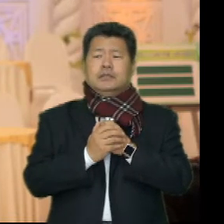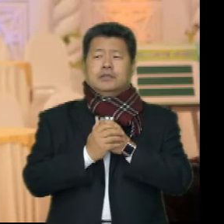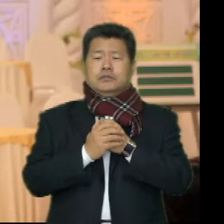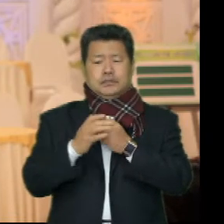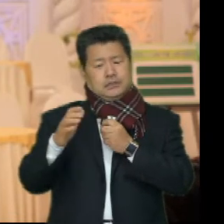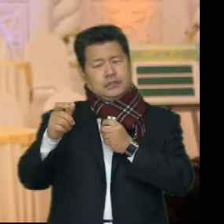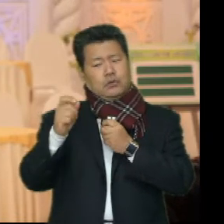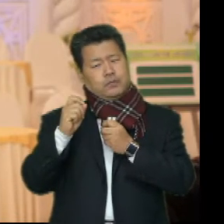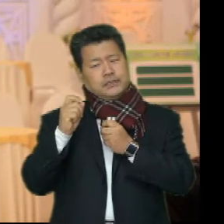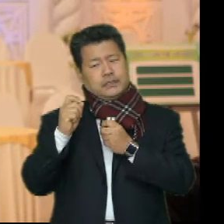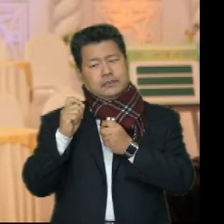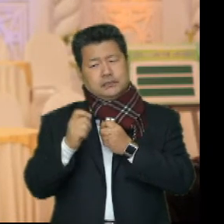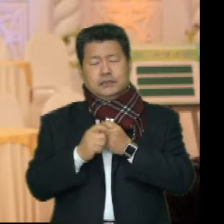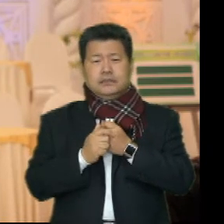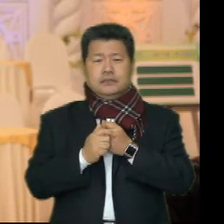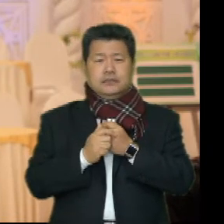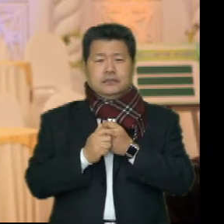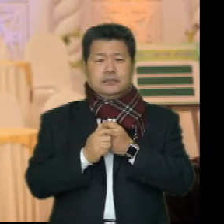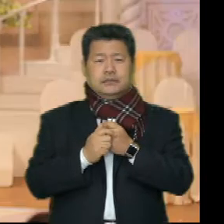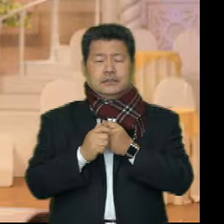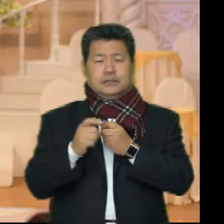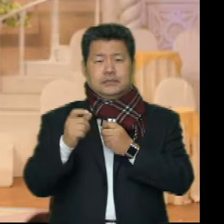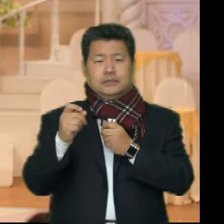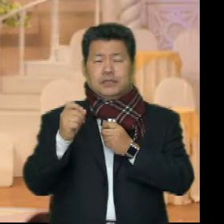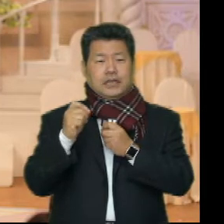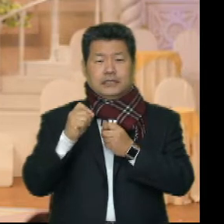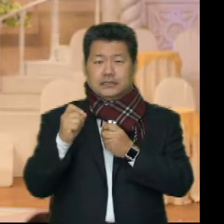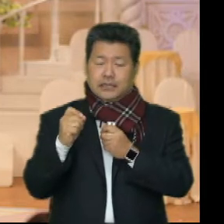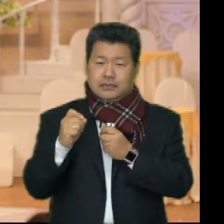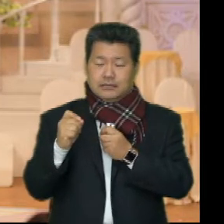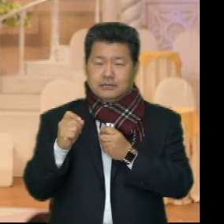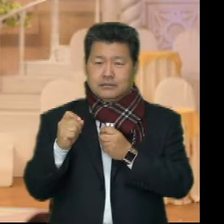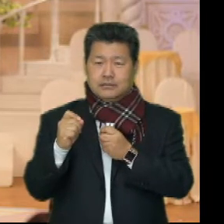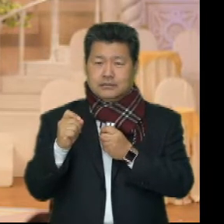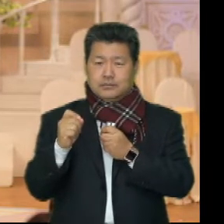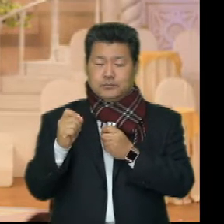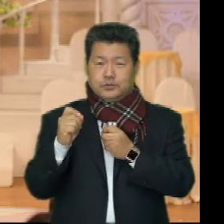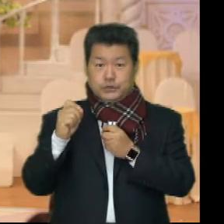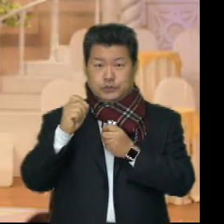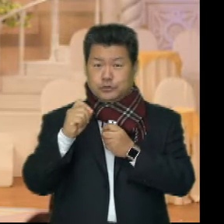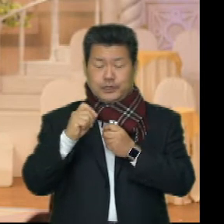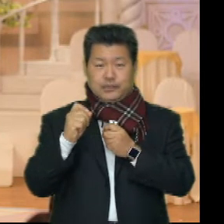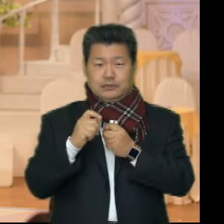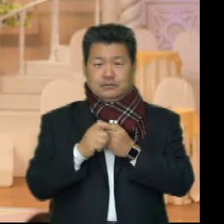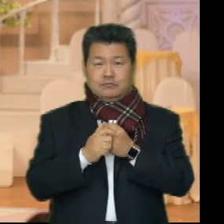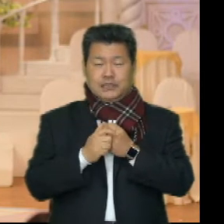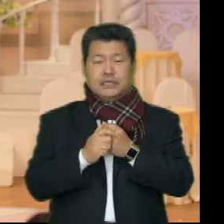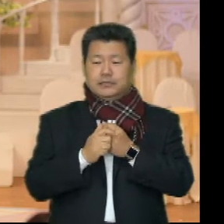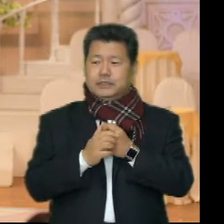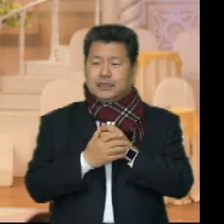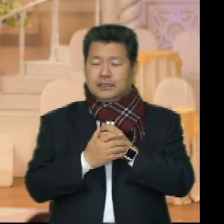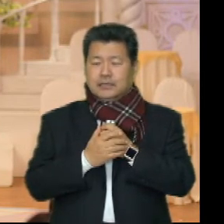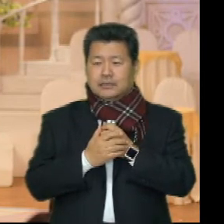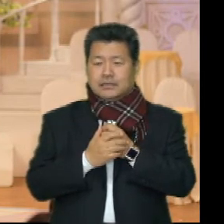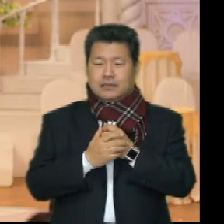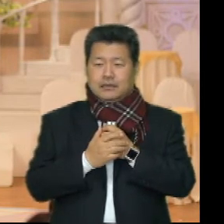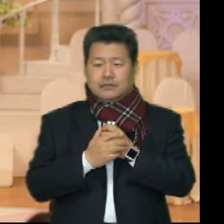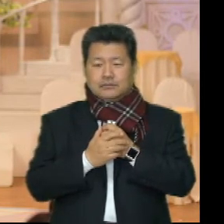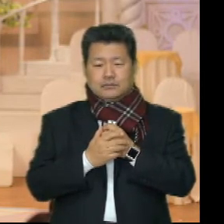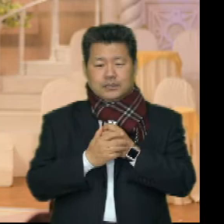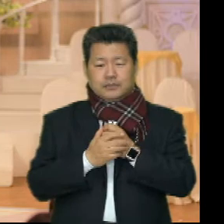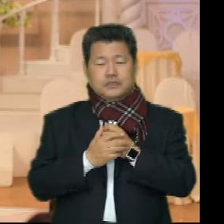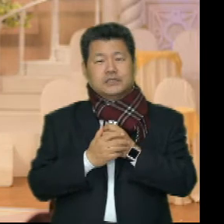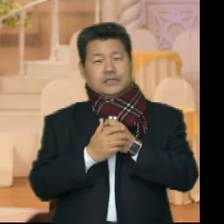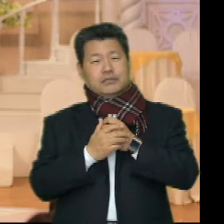먹는데 이제 나온 반찬들이 이제 그 맛이 아닌 거예요. 이 유인균으로 발효한 맛이 아닙니다.